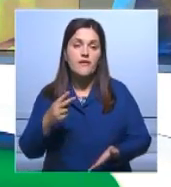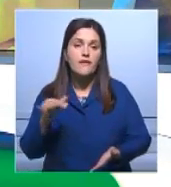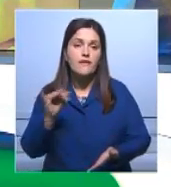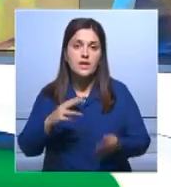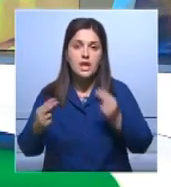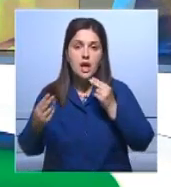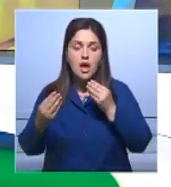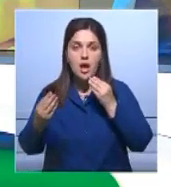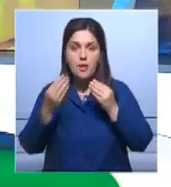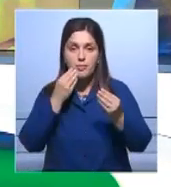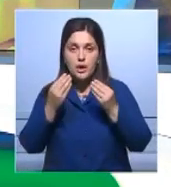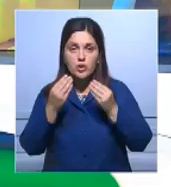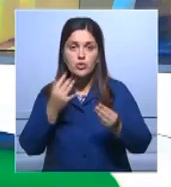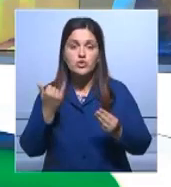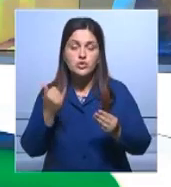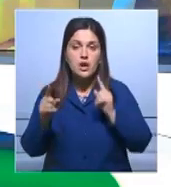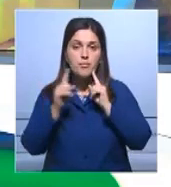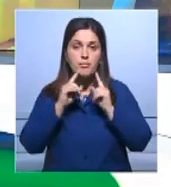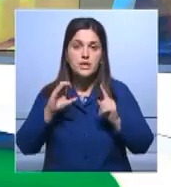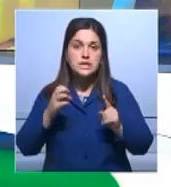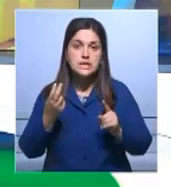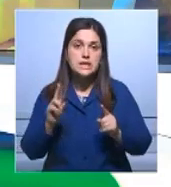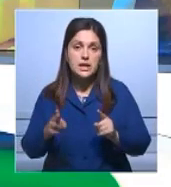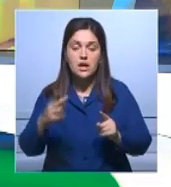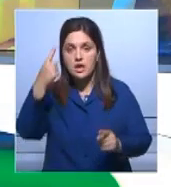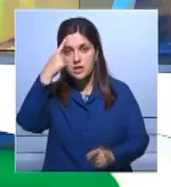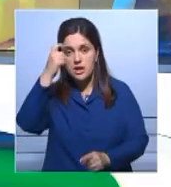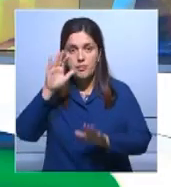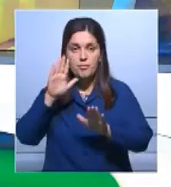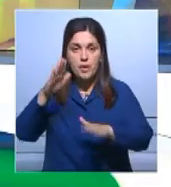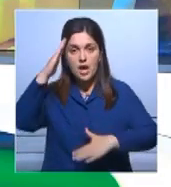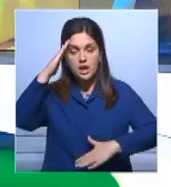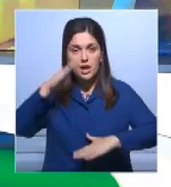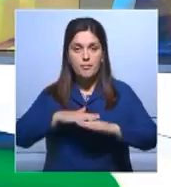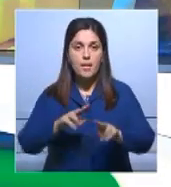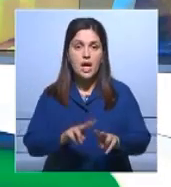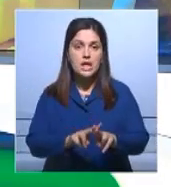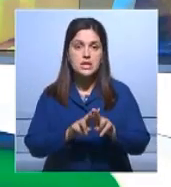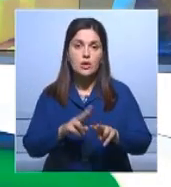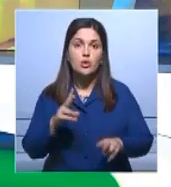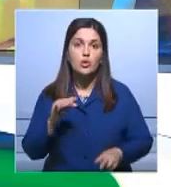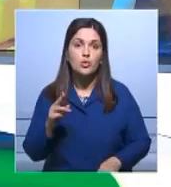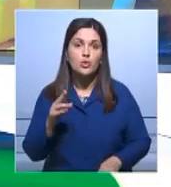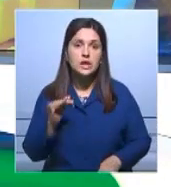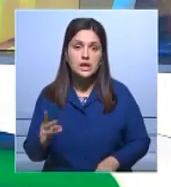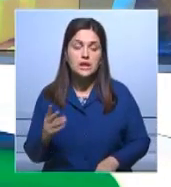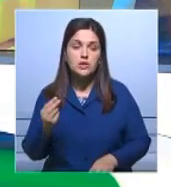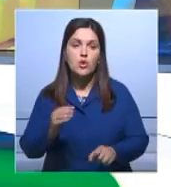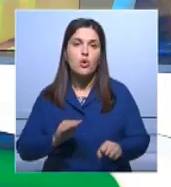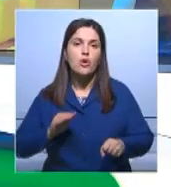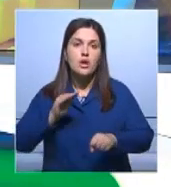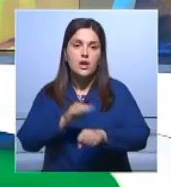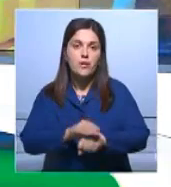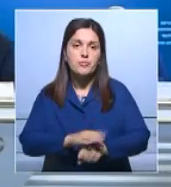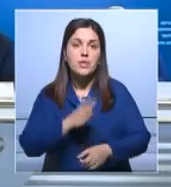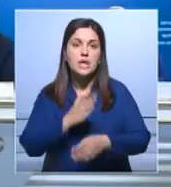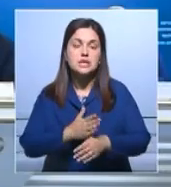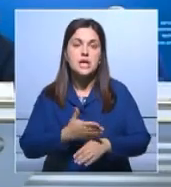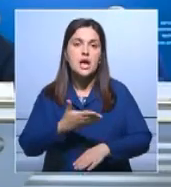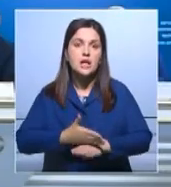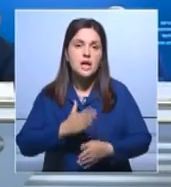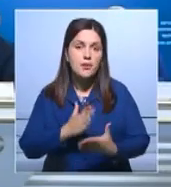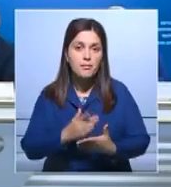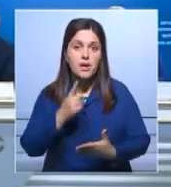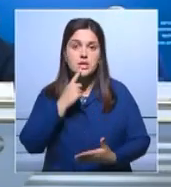видов продуктов. Об этом на брифинге СЦК сообщил заместитель акима Астаны. По словам Андрея Лукина, подорожание основных товаров –